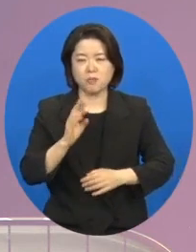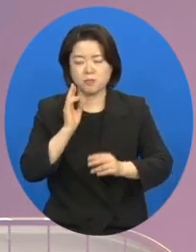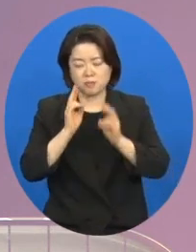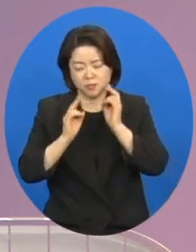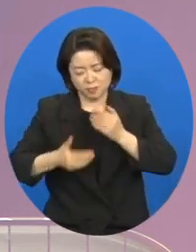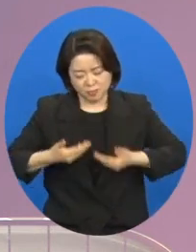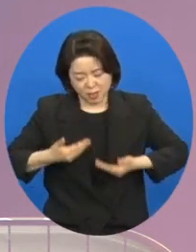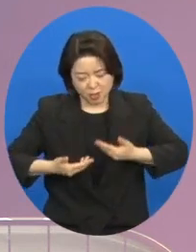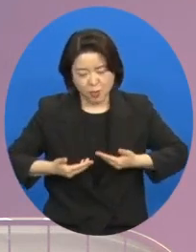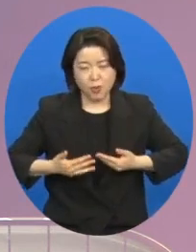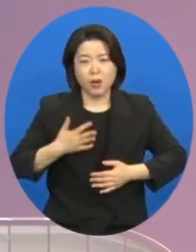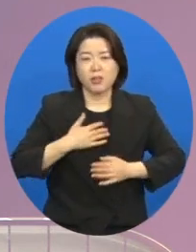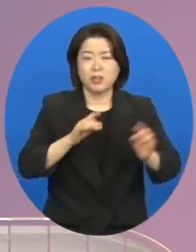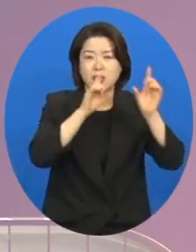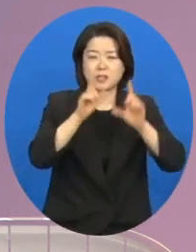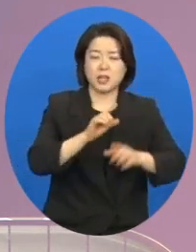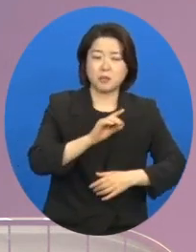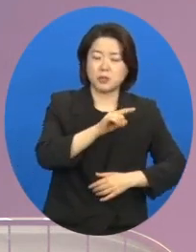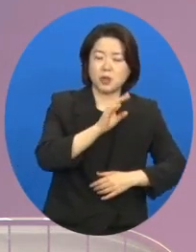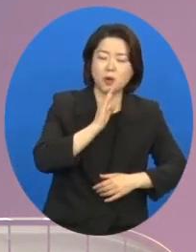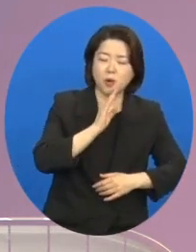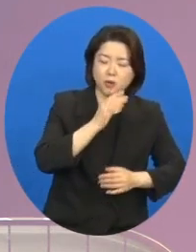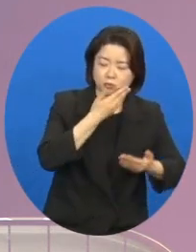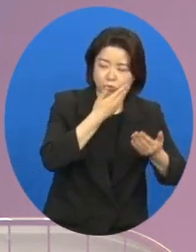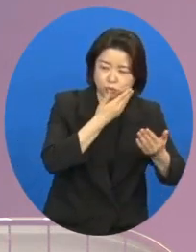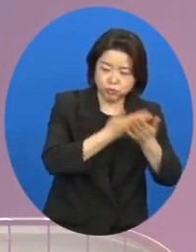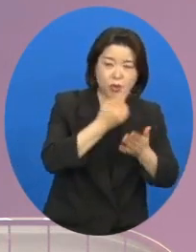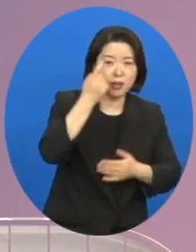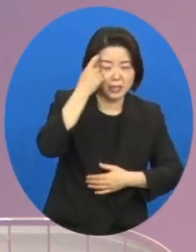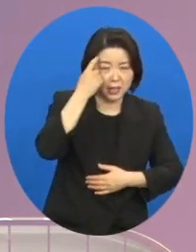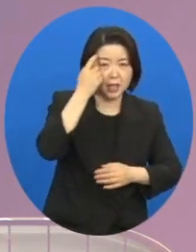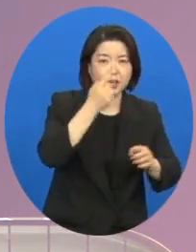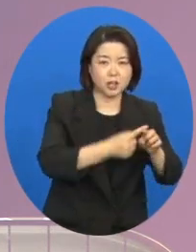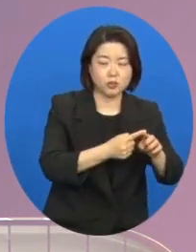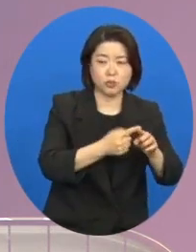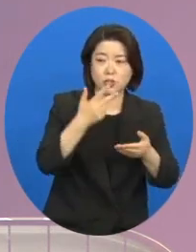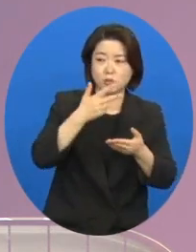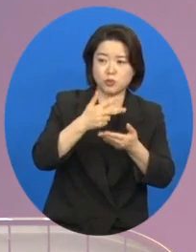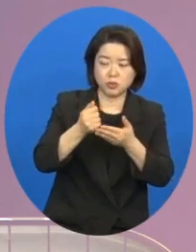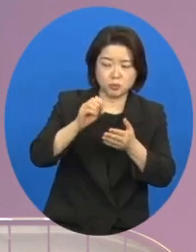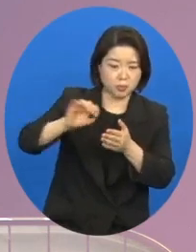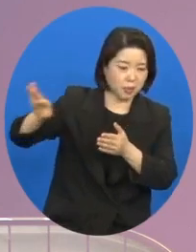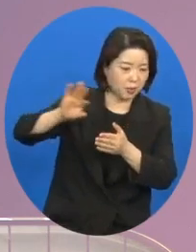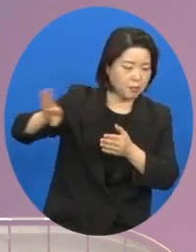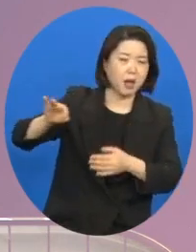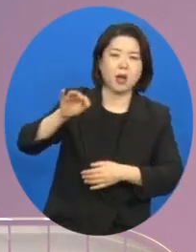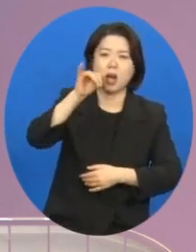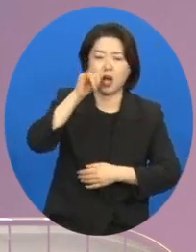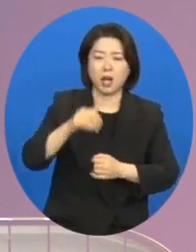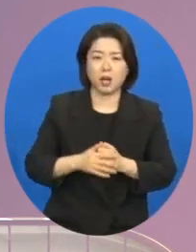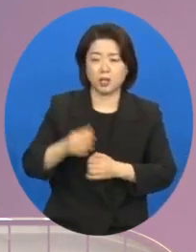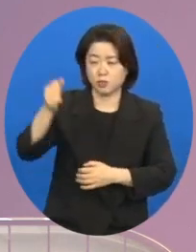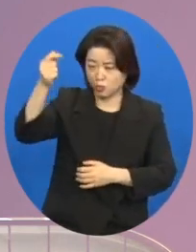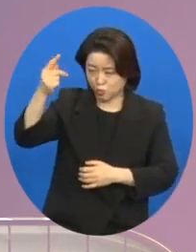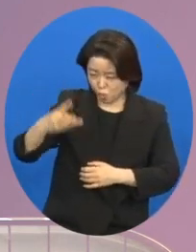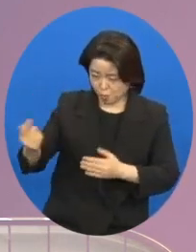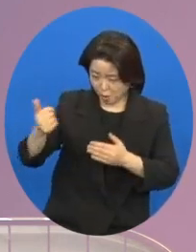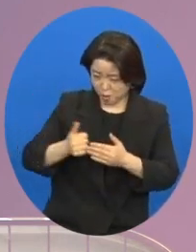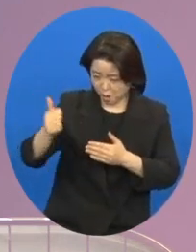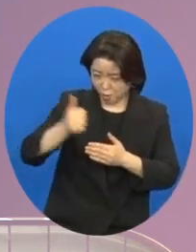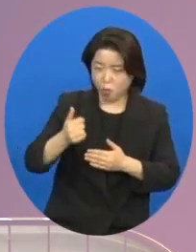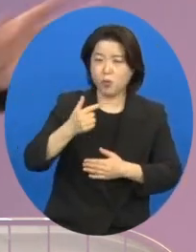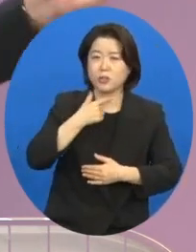분주하고 내 삶을 너무나 중요시 여기다가 주님을 여러 차례 놓쳤습니다. 주님이 여러 차례 우리 안에